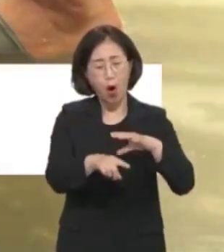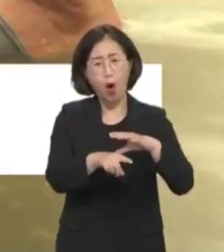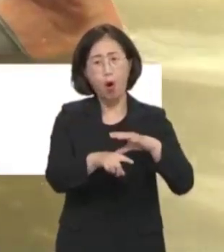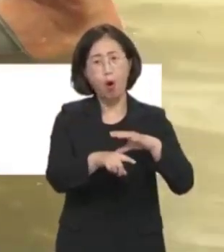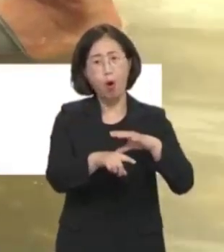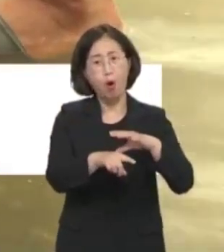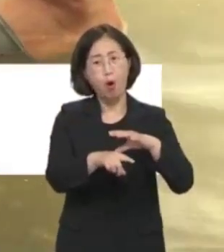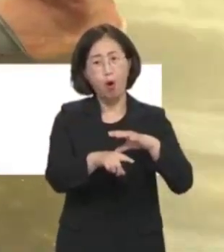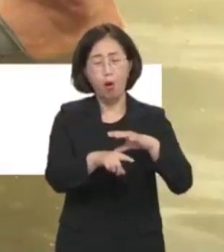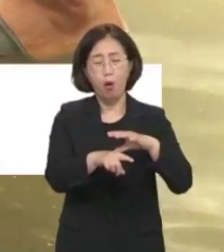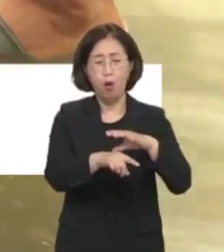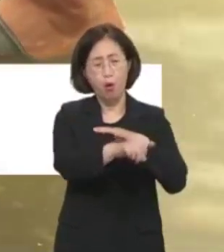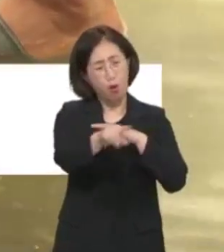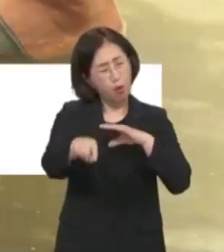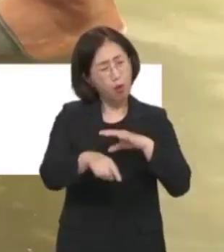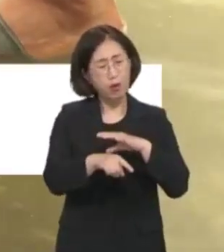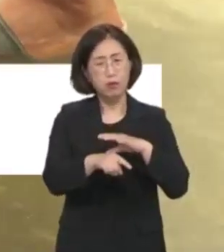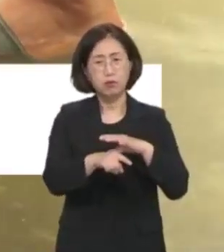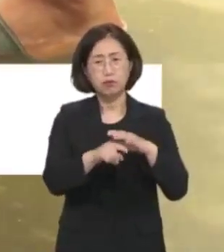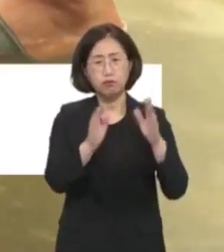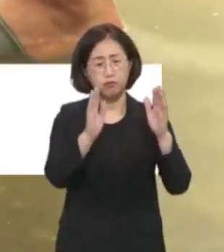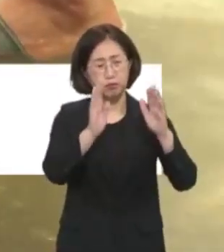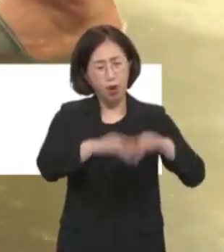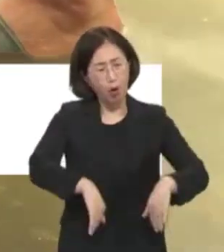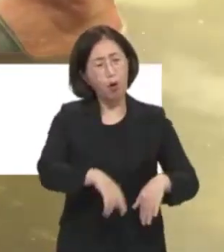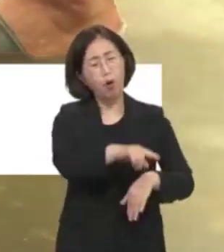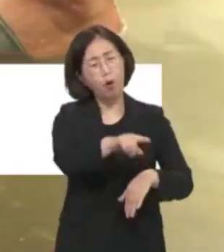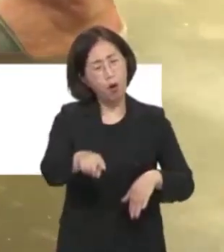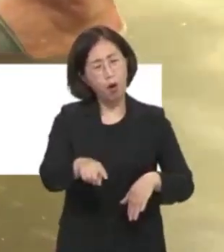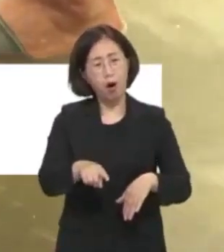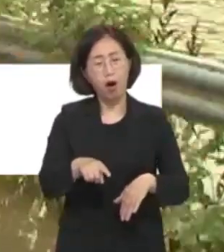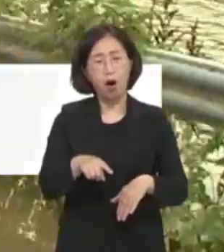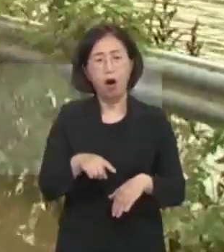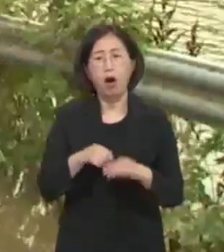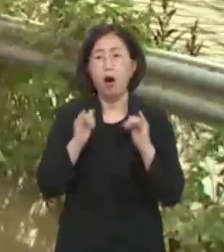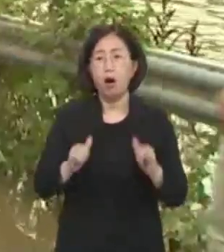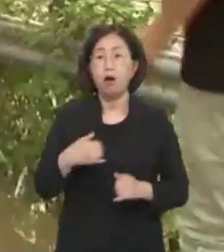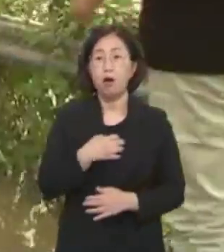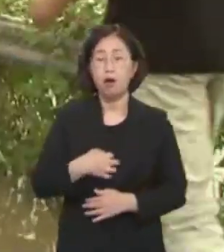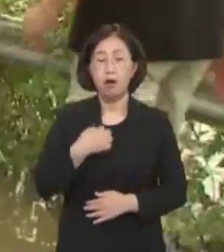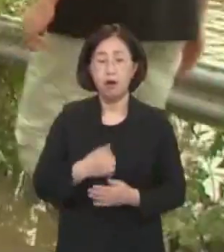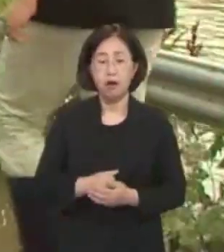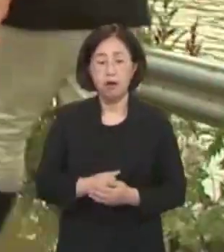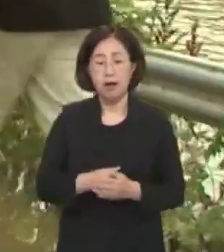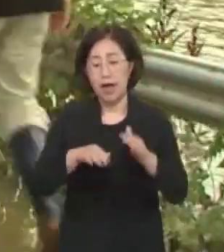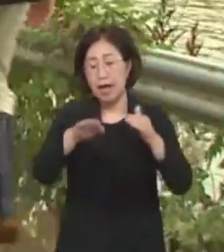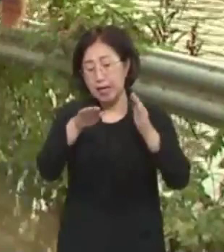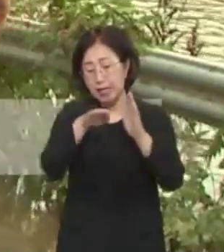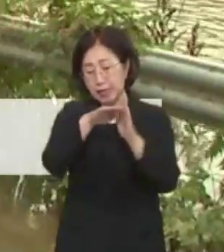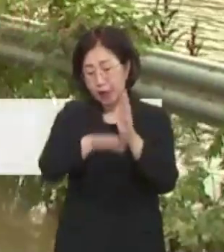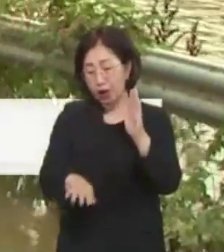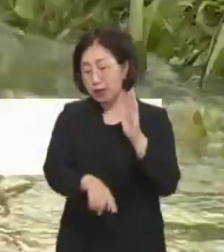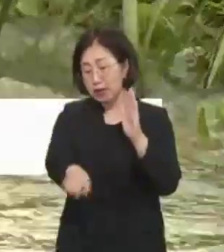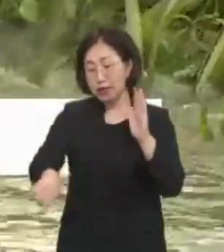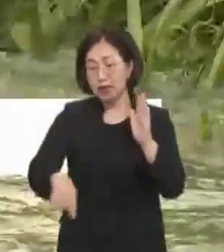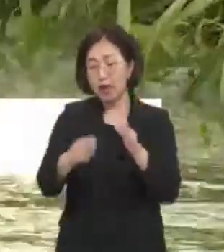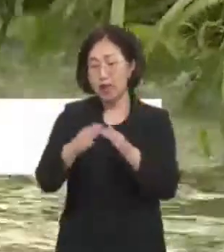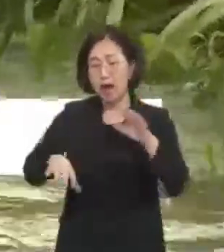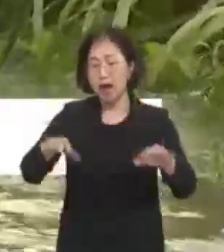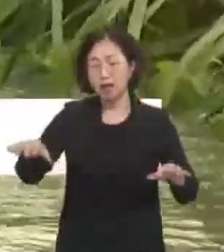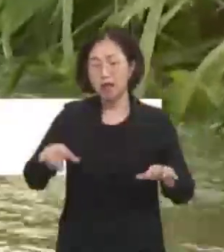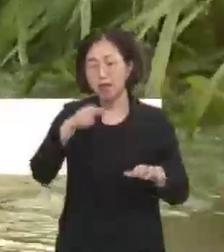들어가는 그 성질이 있기 때문에 저거 분명히 터질 것 같은 느낌에. 인근 저지대 마을 일부 도로는 아직도 물에